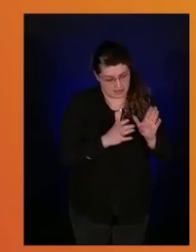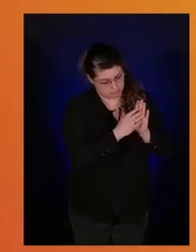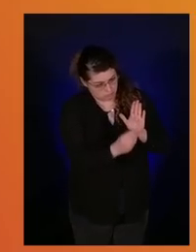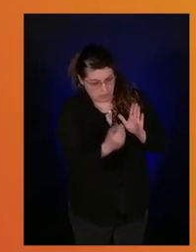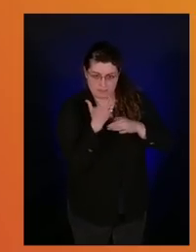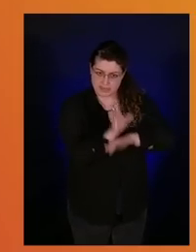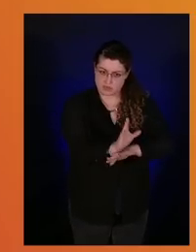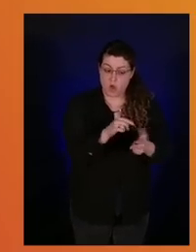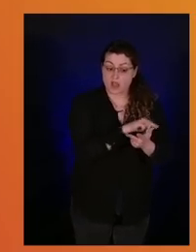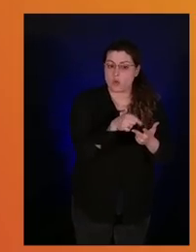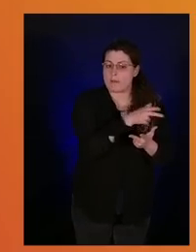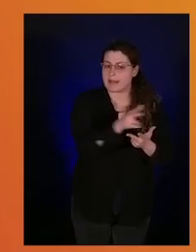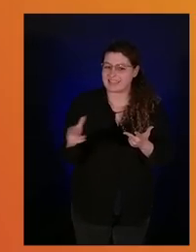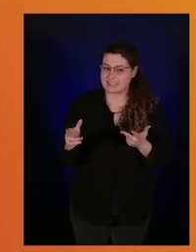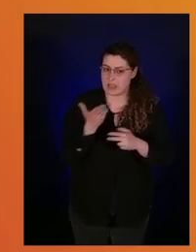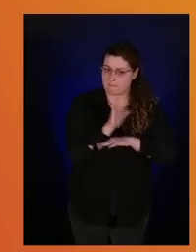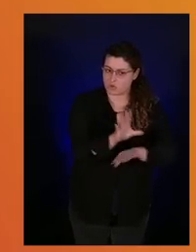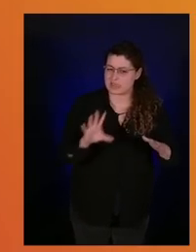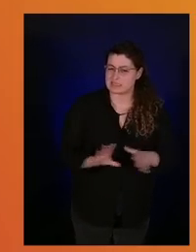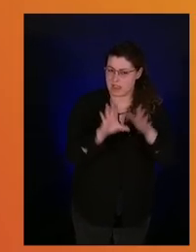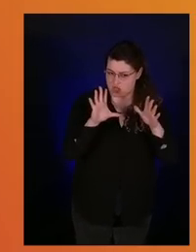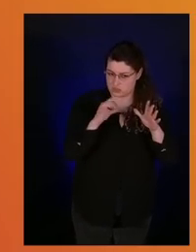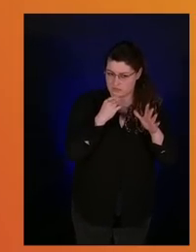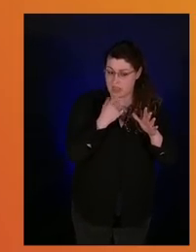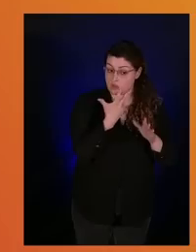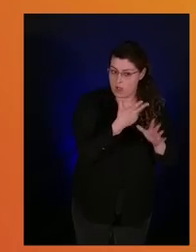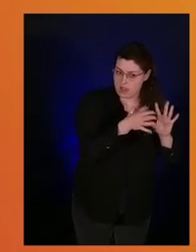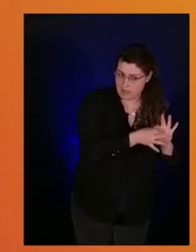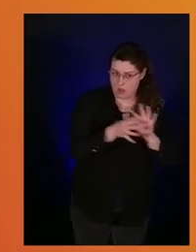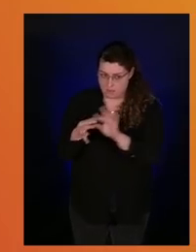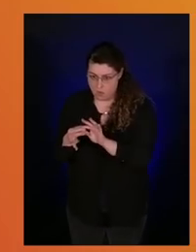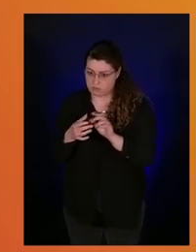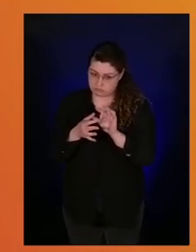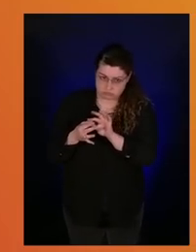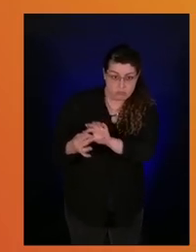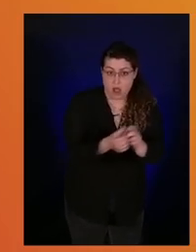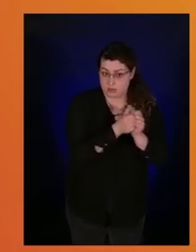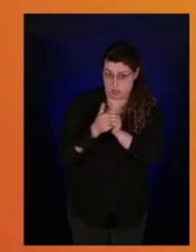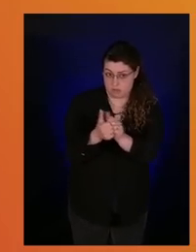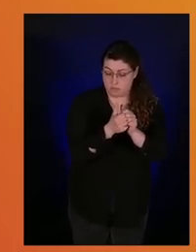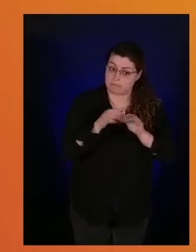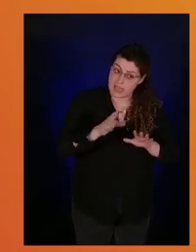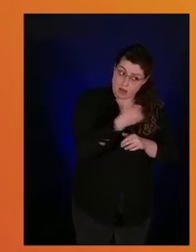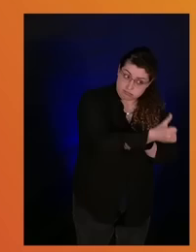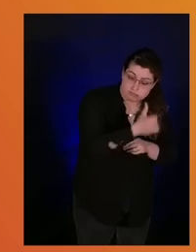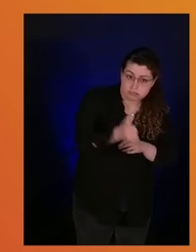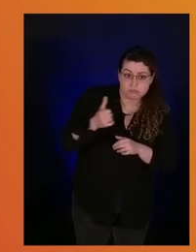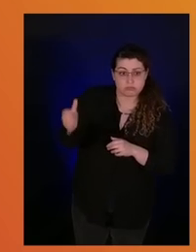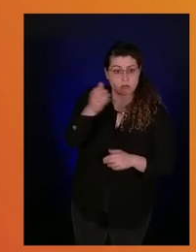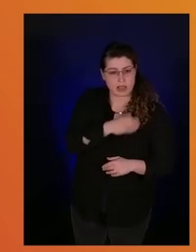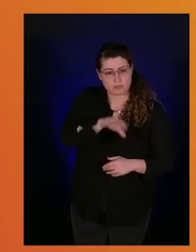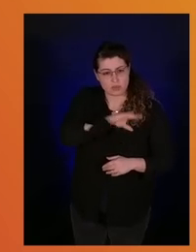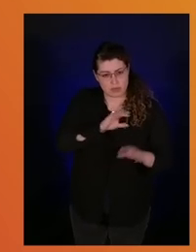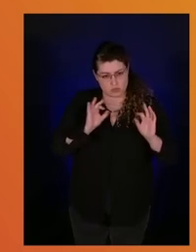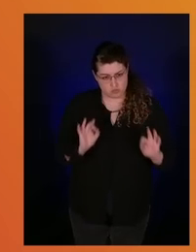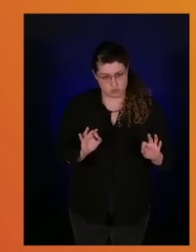séance donne une première image en liant nos trois rapports les uns aux autres, tout en restant chacun dans la responsabilité spécifique